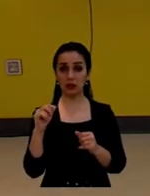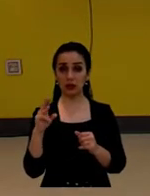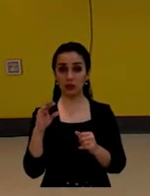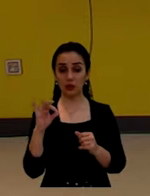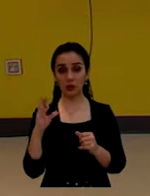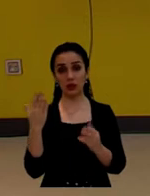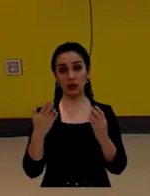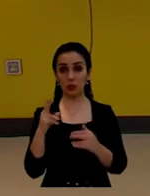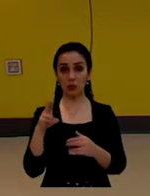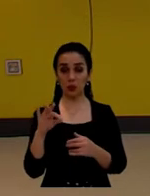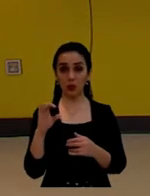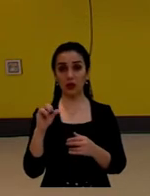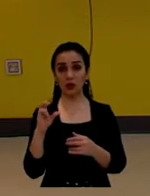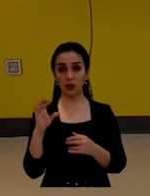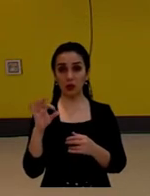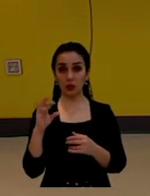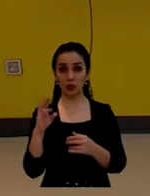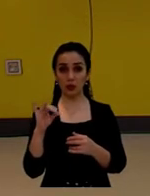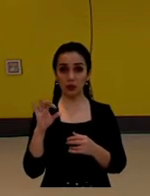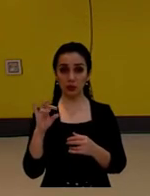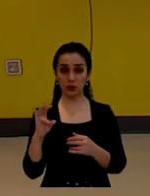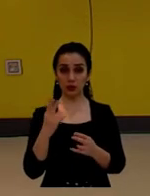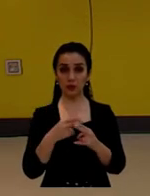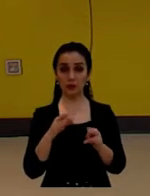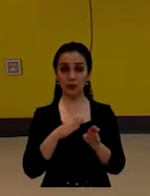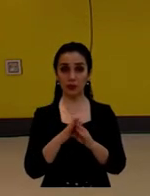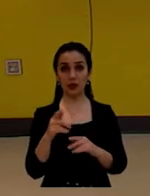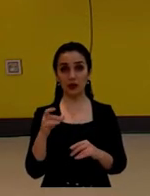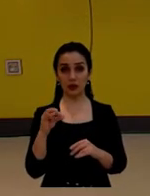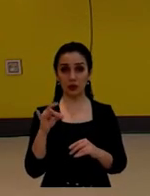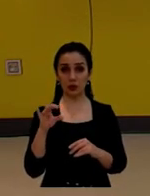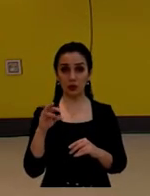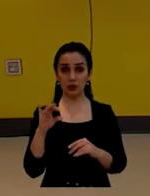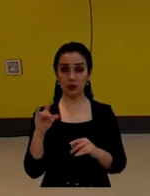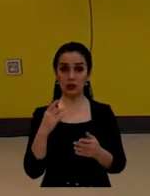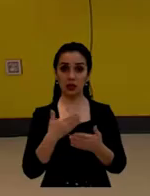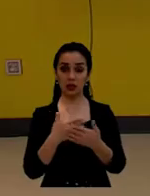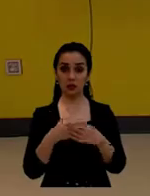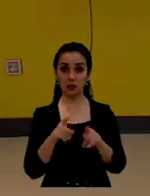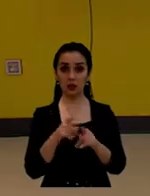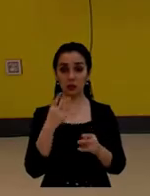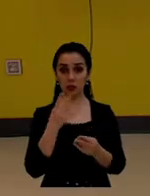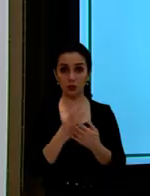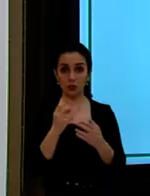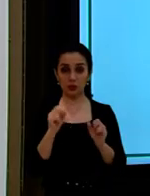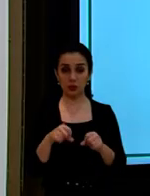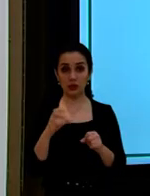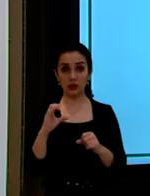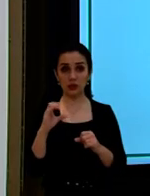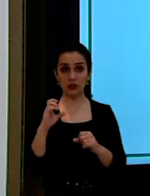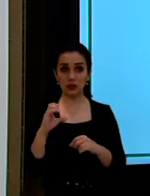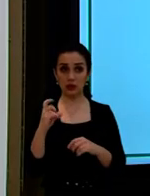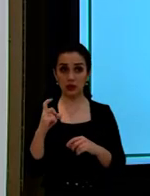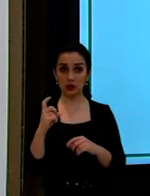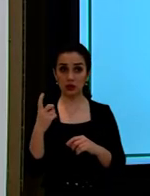также данное правило можно сказать что это полный гидролиз в качестве примера представлены ch 3